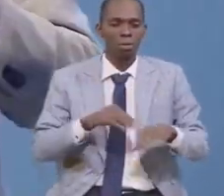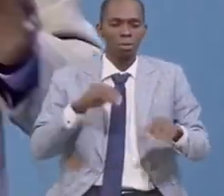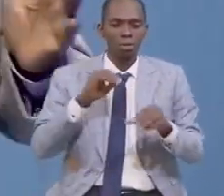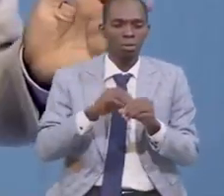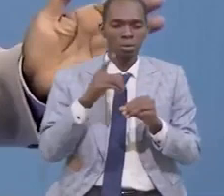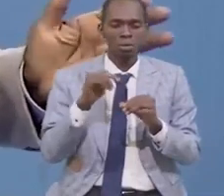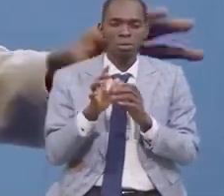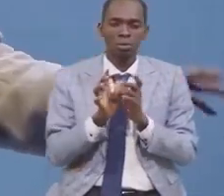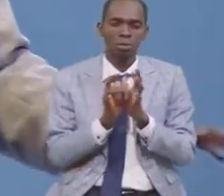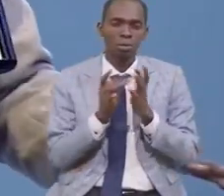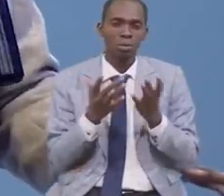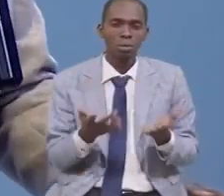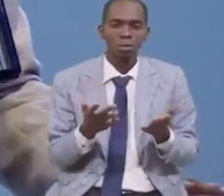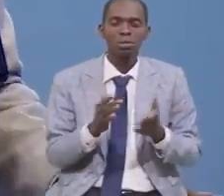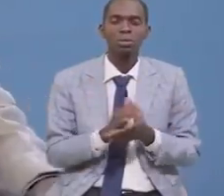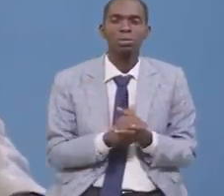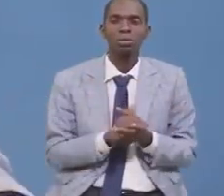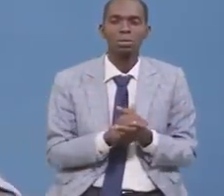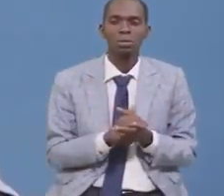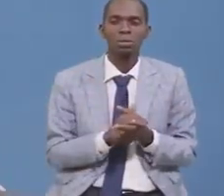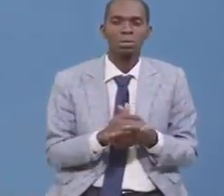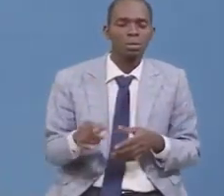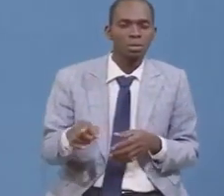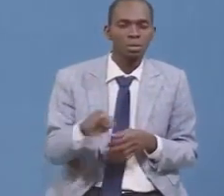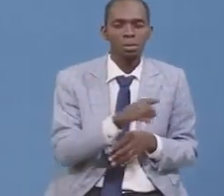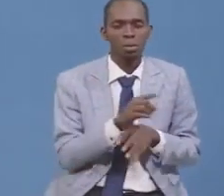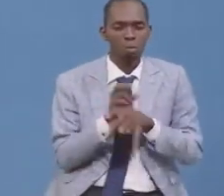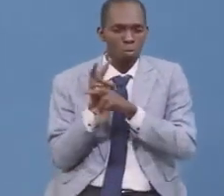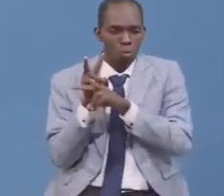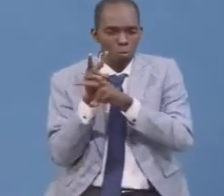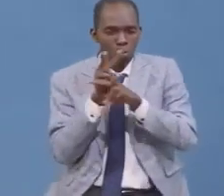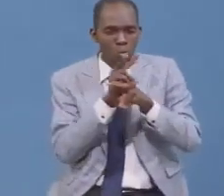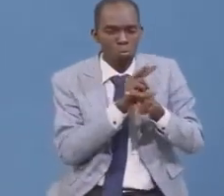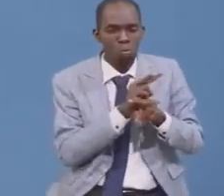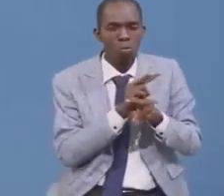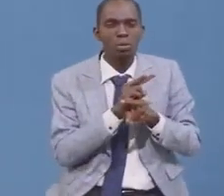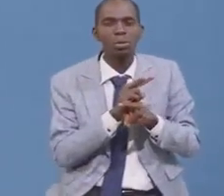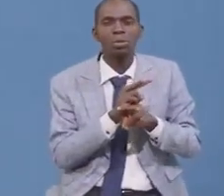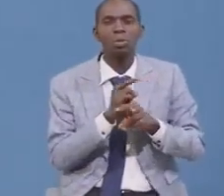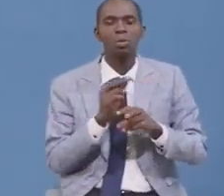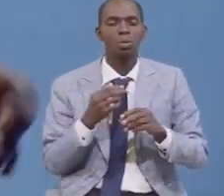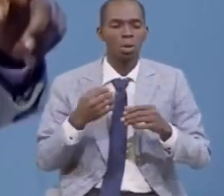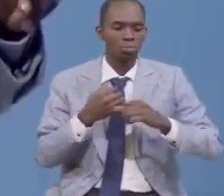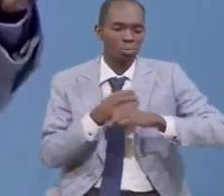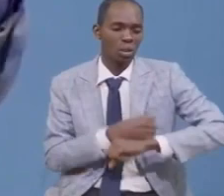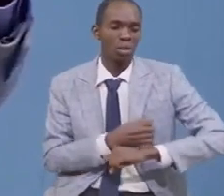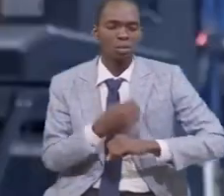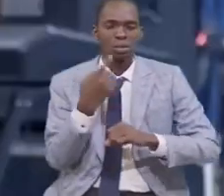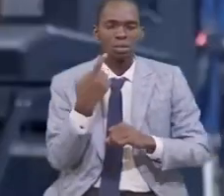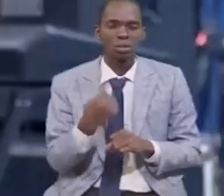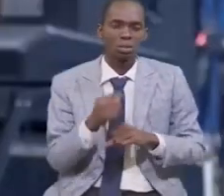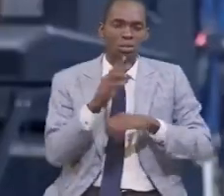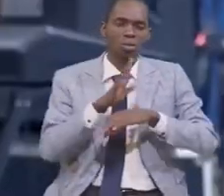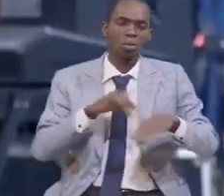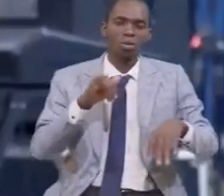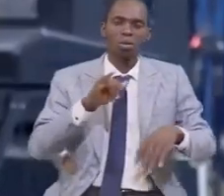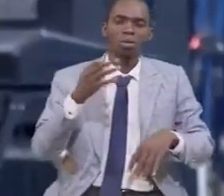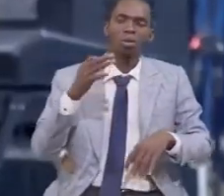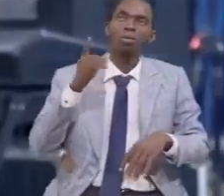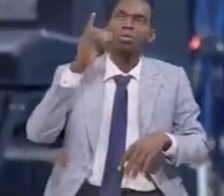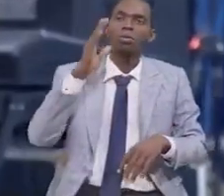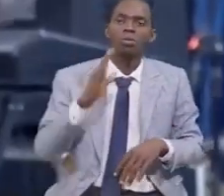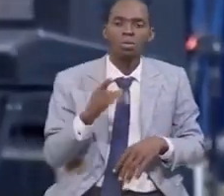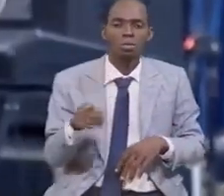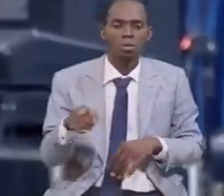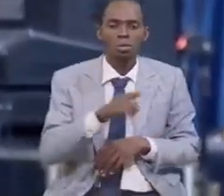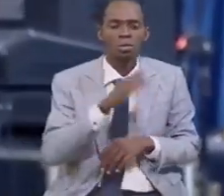లేఖనములలో దేవుడు పిలిచిన వారందరూ కూడా, they watched over the call. వారు తమ పిలుపును గమనించుకున్నారు. They will not accept